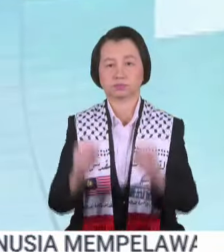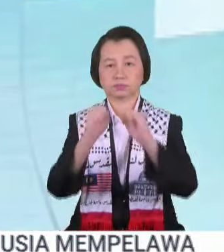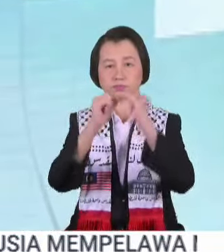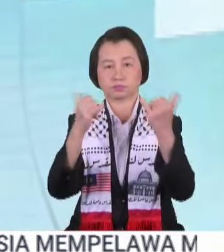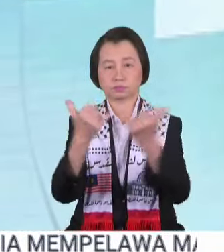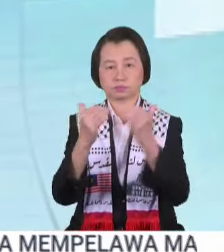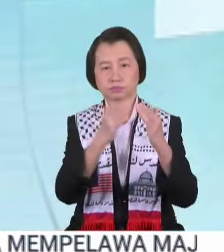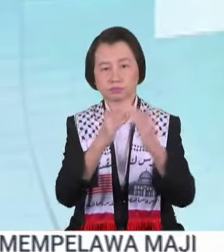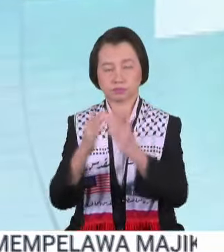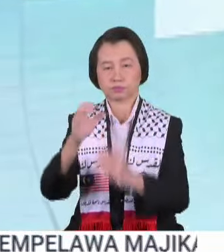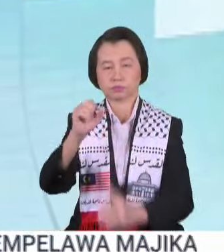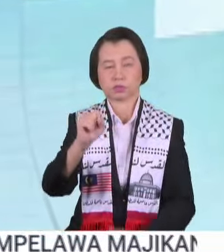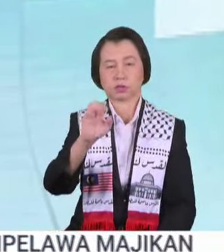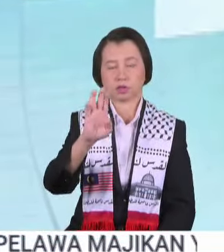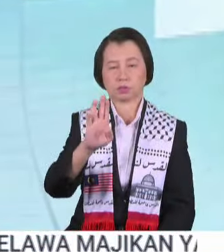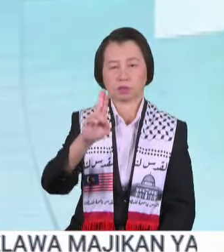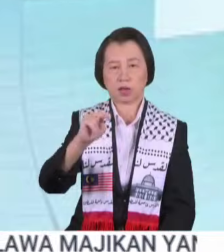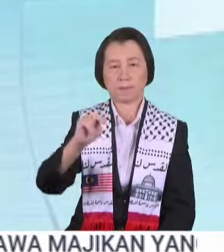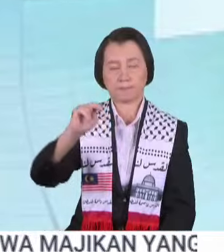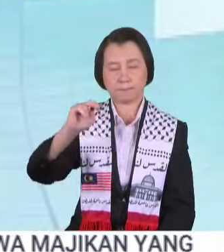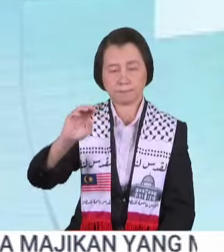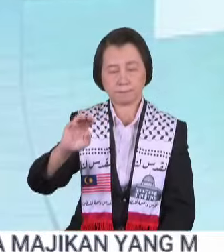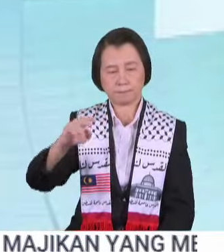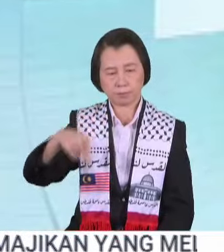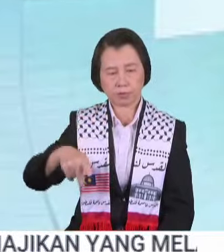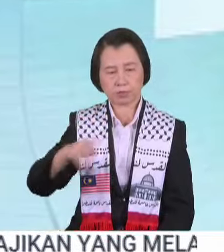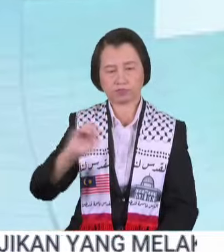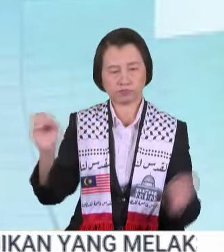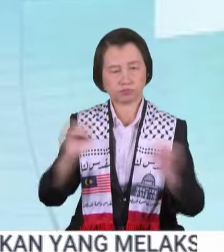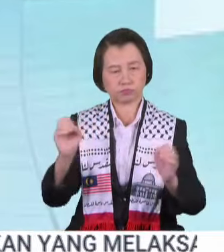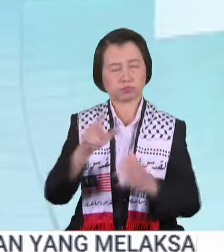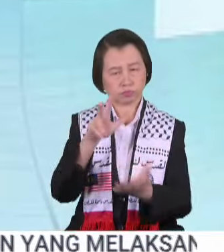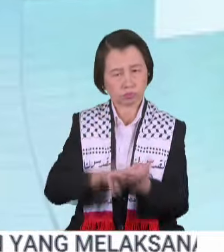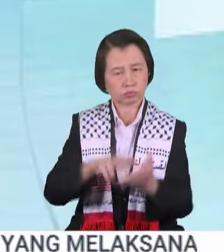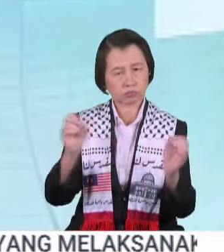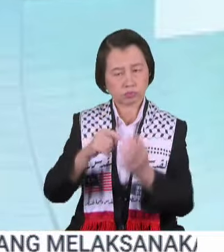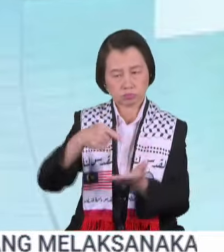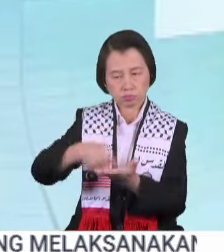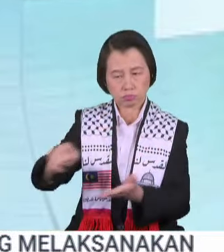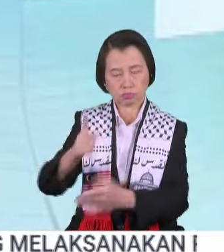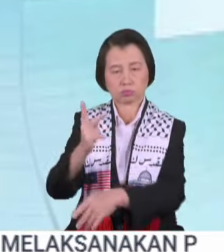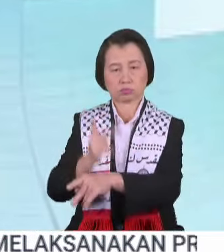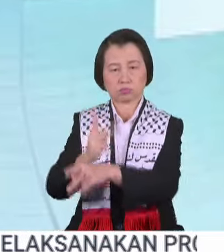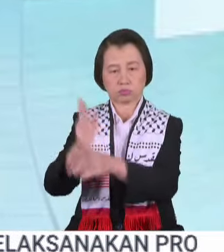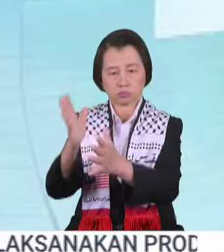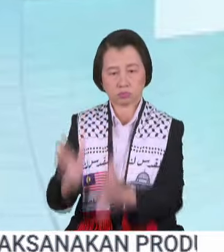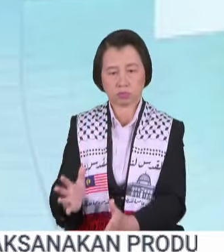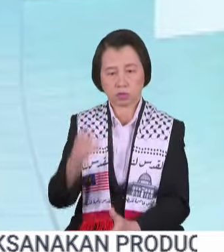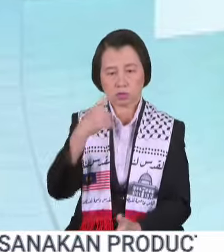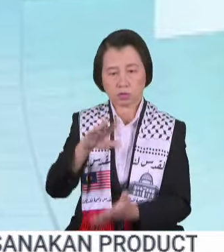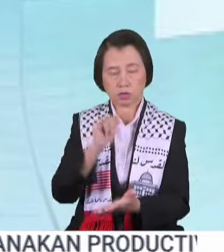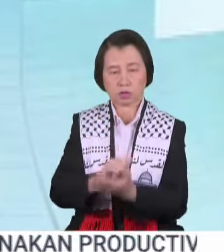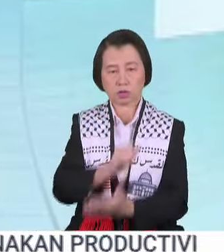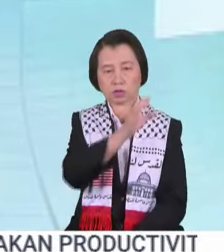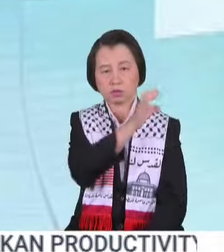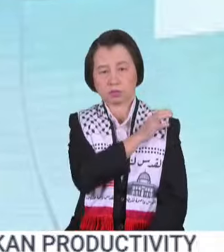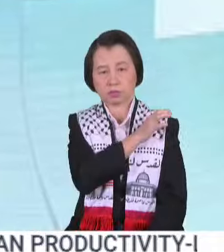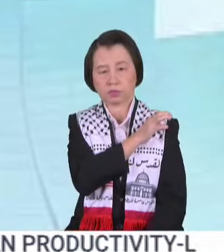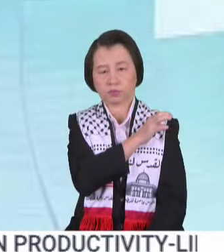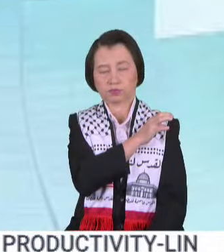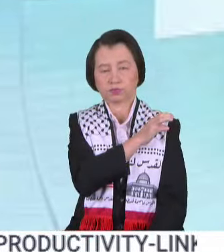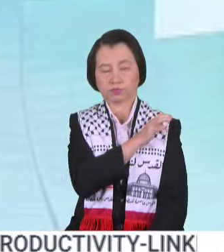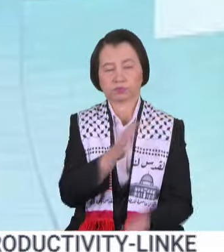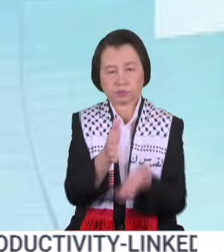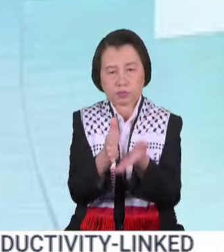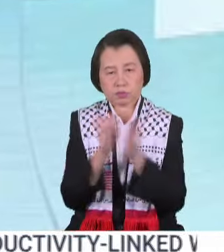Syarikat Perumahan Negara Berhad SPNB sahkan tiada tunggakan bayaran kepada kontraktor setakat ini. Untuk itu, pengerusinya Dato' Hussam